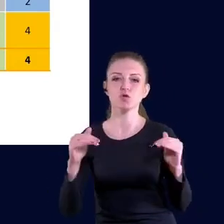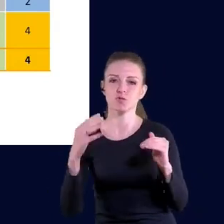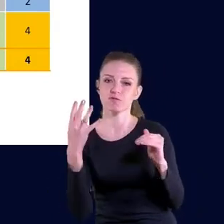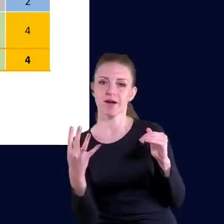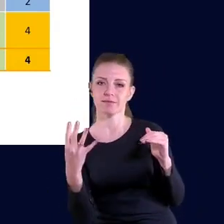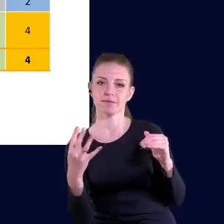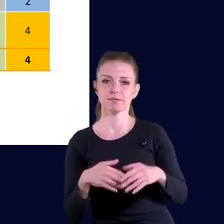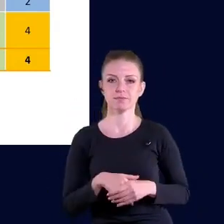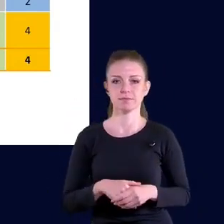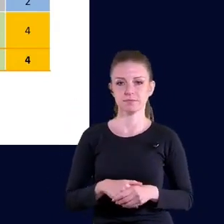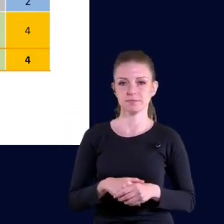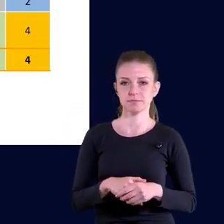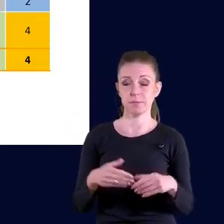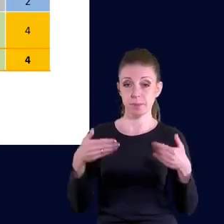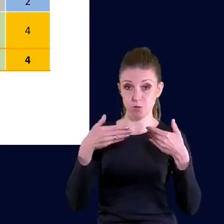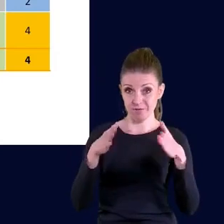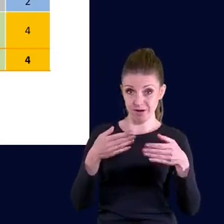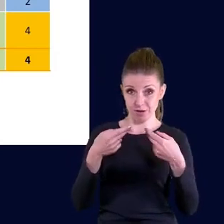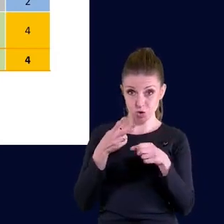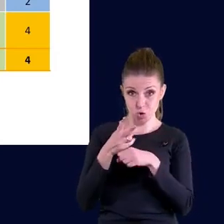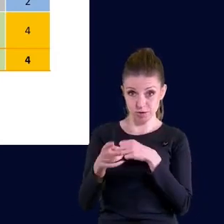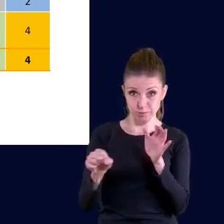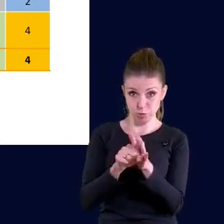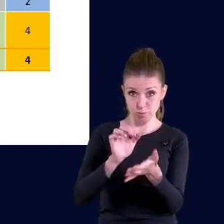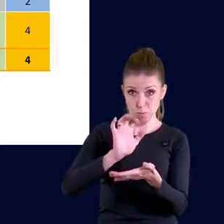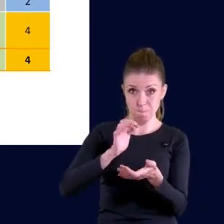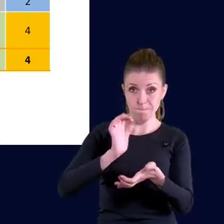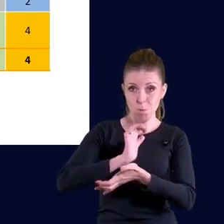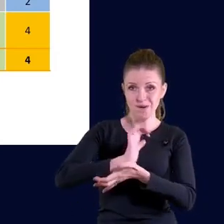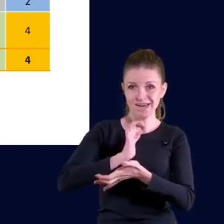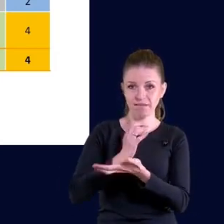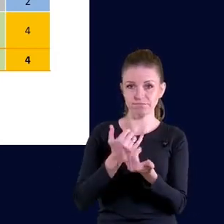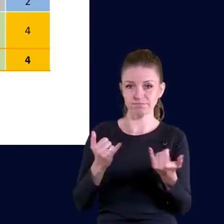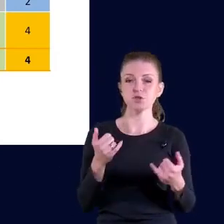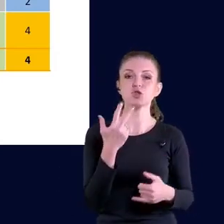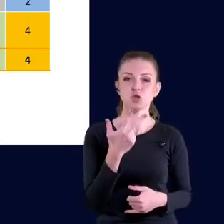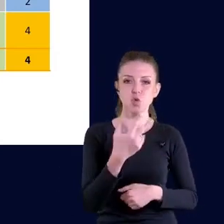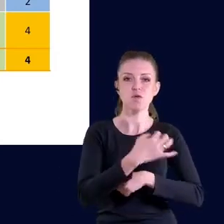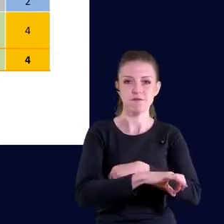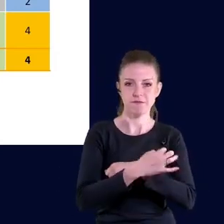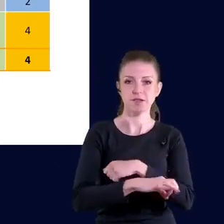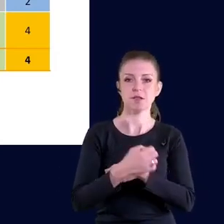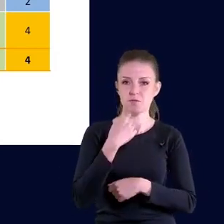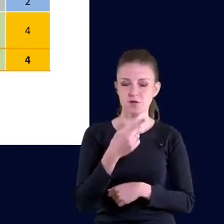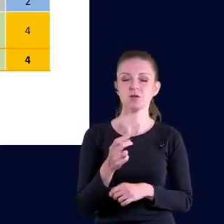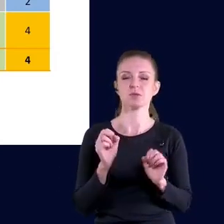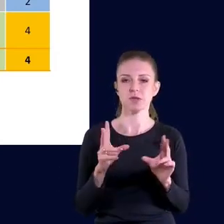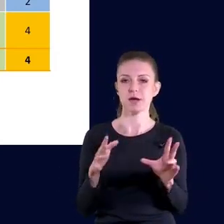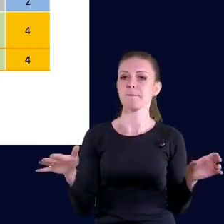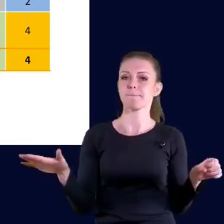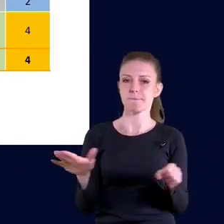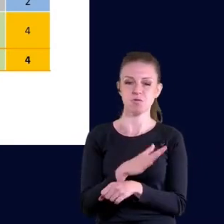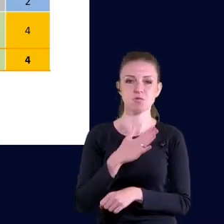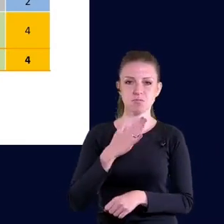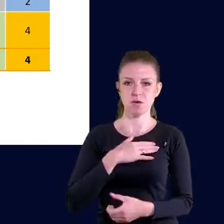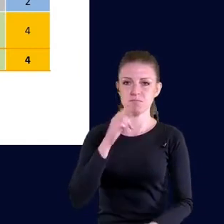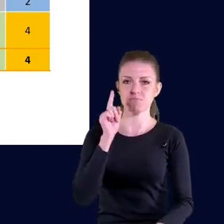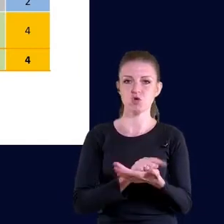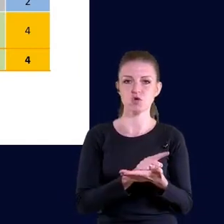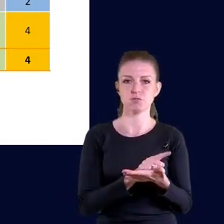i w ogóle otwarty dostęp do publikacji 3 uniwersytety wskazany jako w pełni osiągnięty